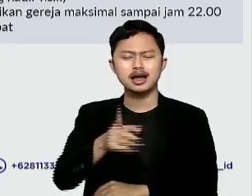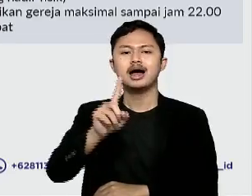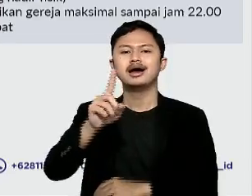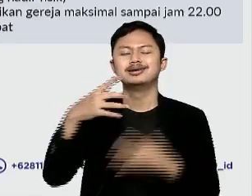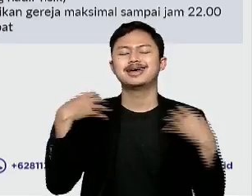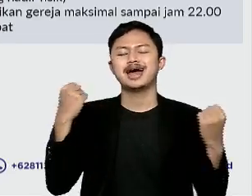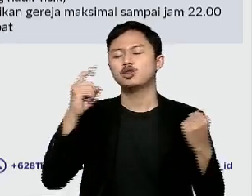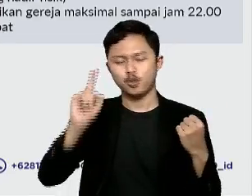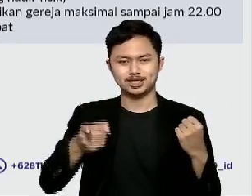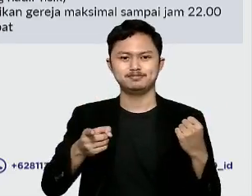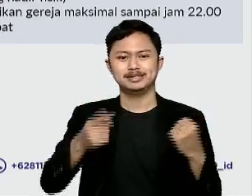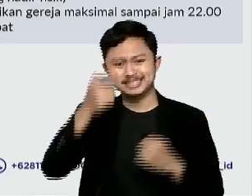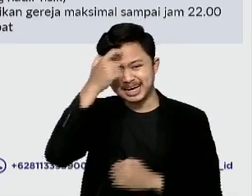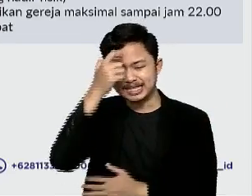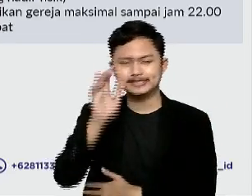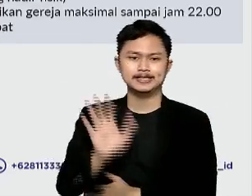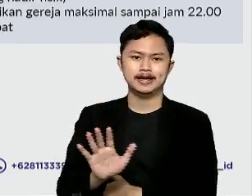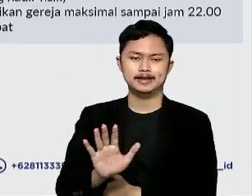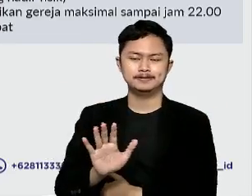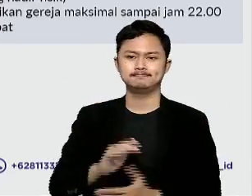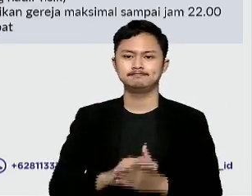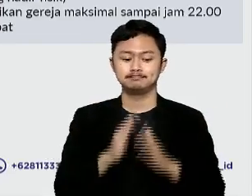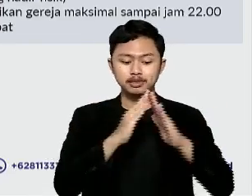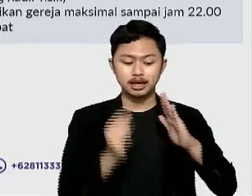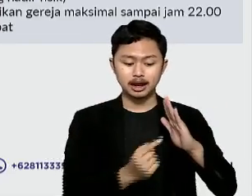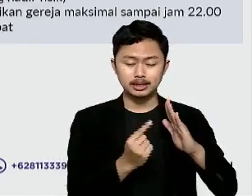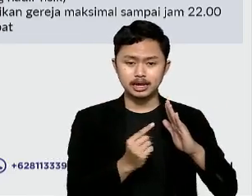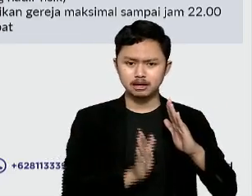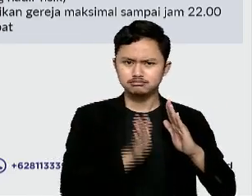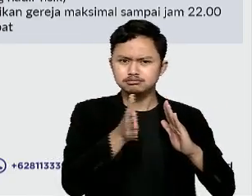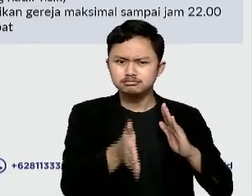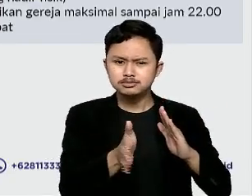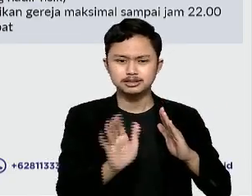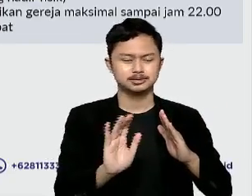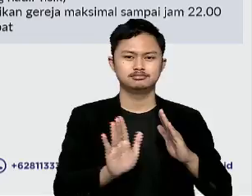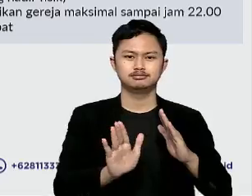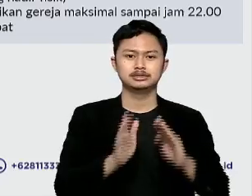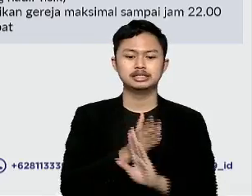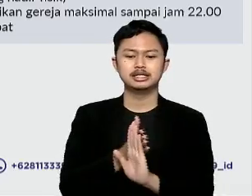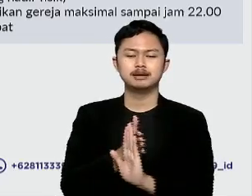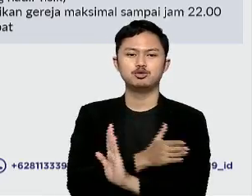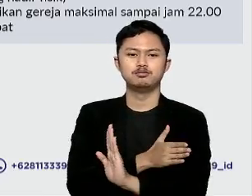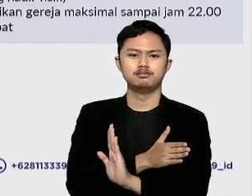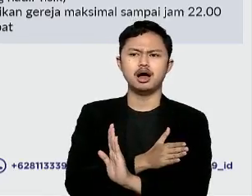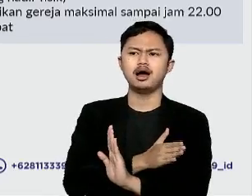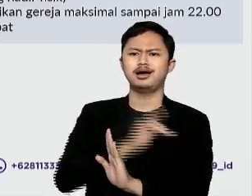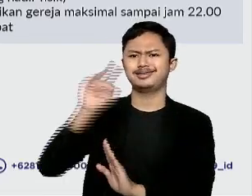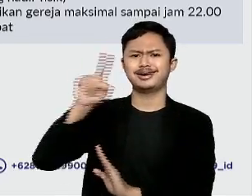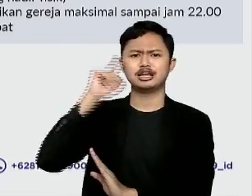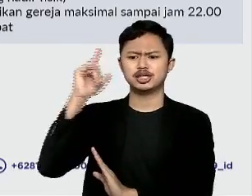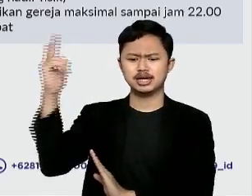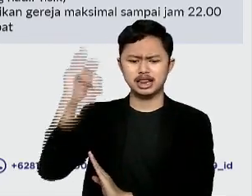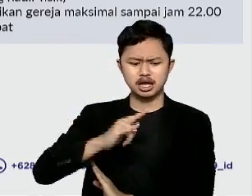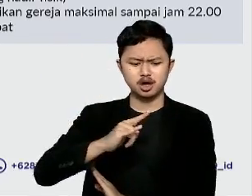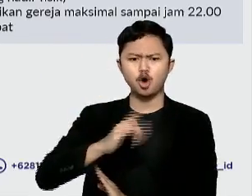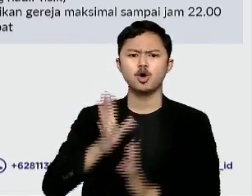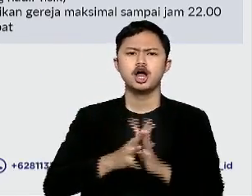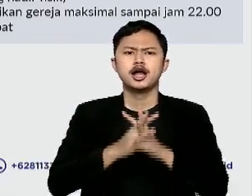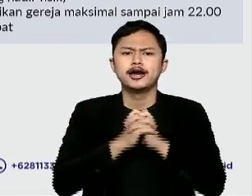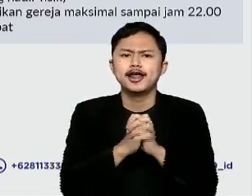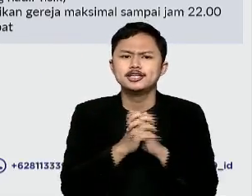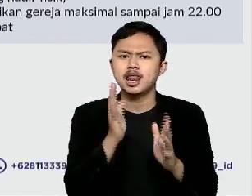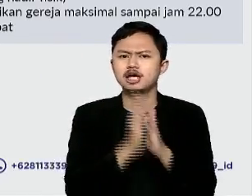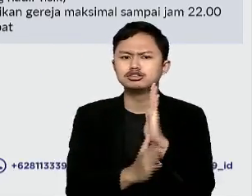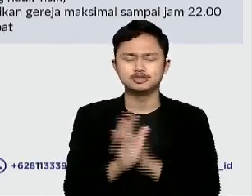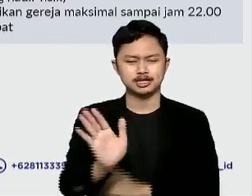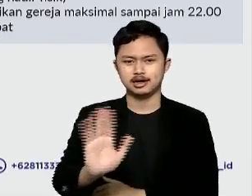sehat, tidak sedang menjalani isolasi mandiri, tidak memiliki riwayat kembali dari perjalanan luar daerah.